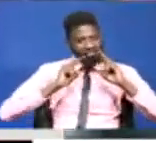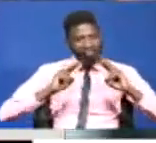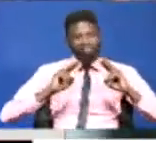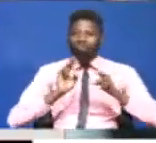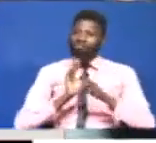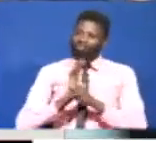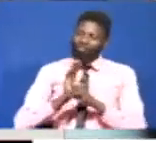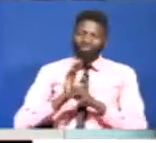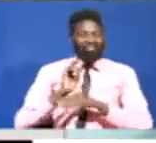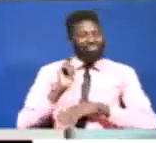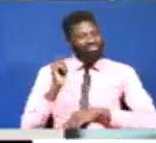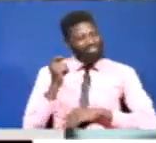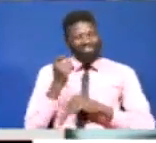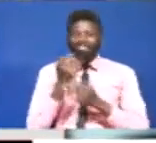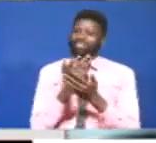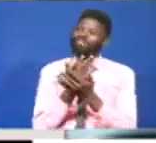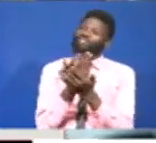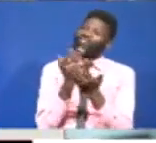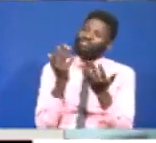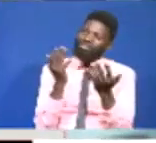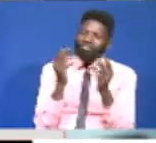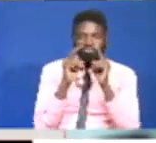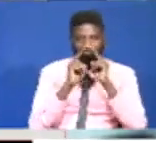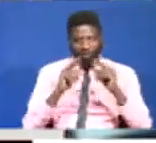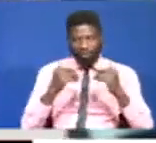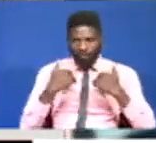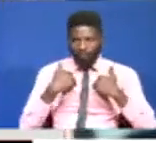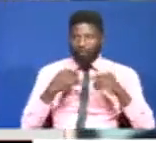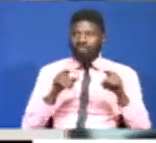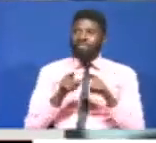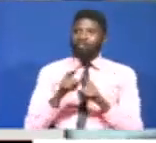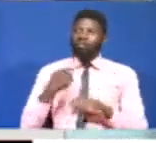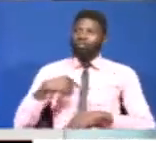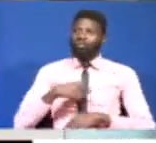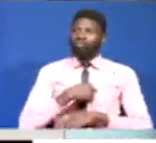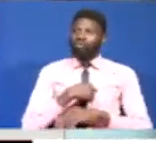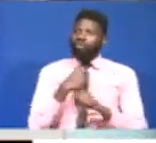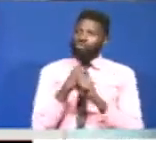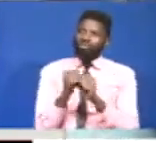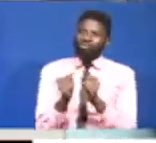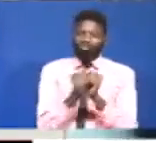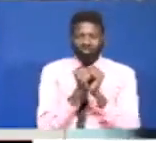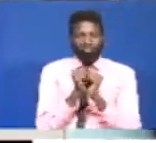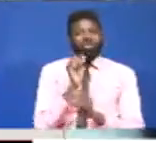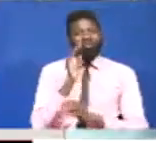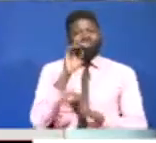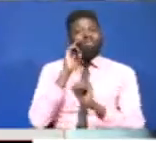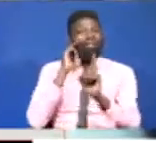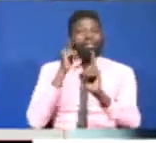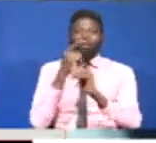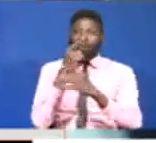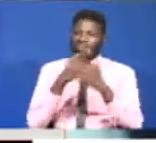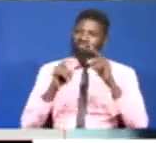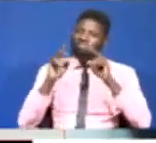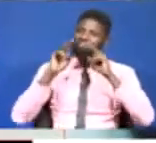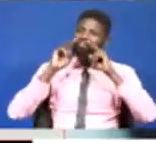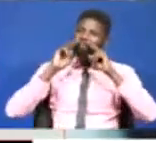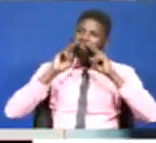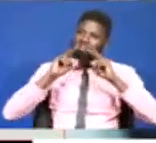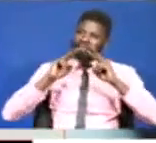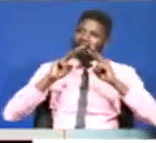Kenya na kwingine kote, na tutasaidiana kuhakikisha ya kwamba hiyo amani iko,